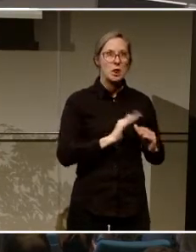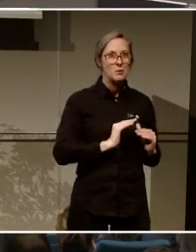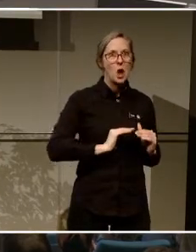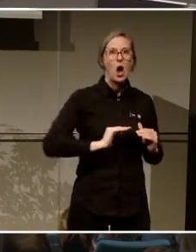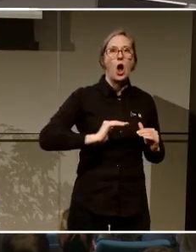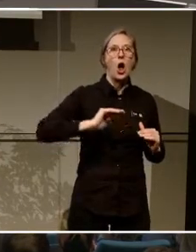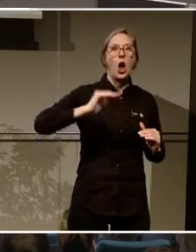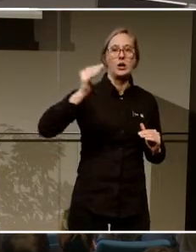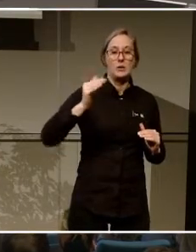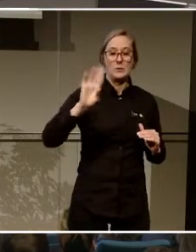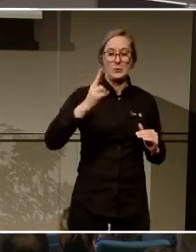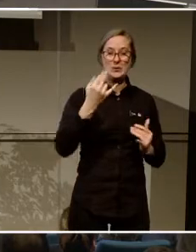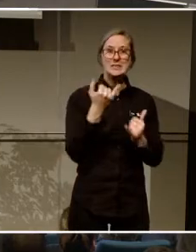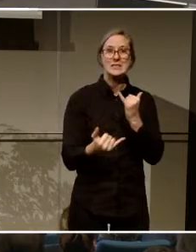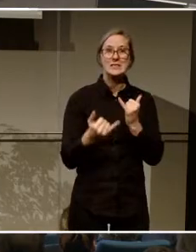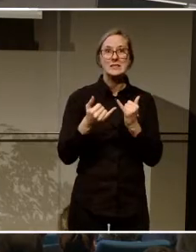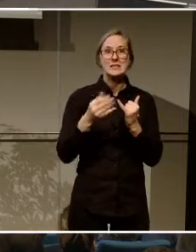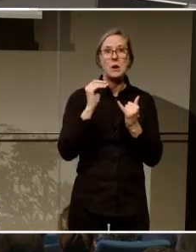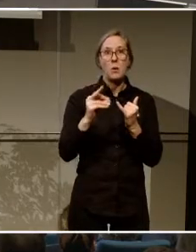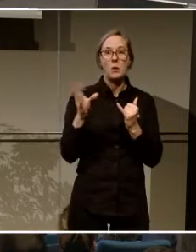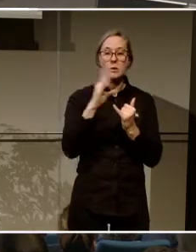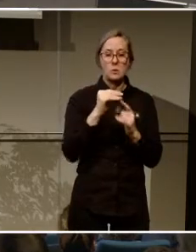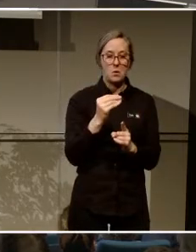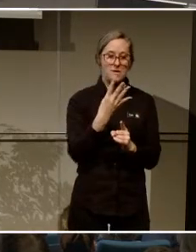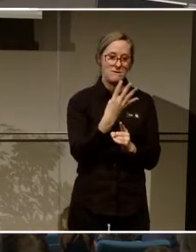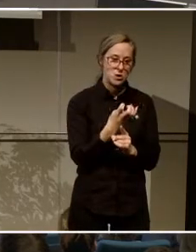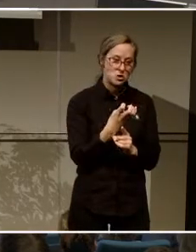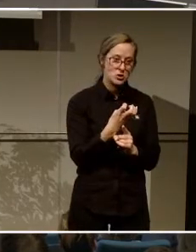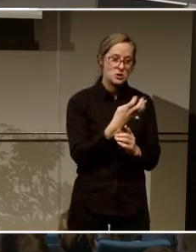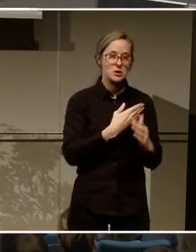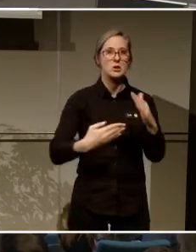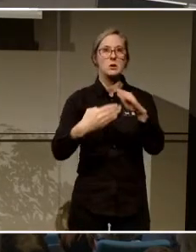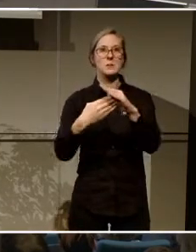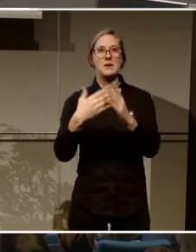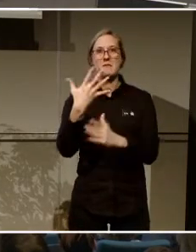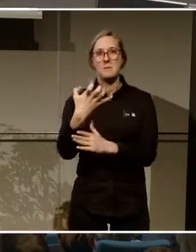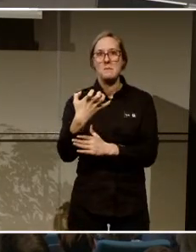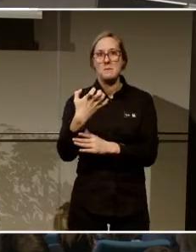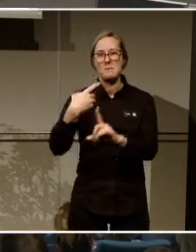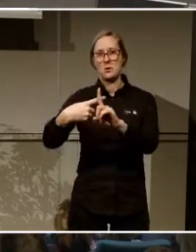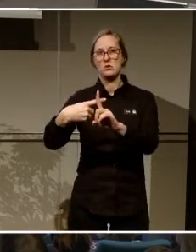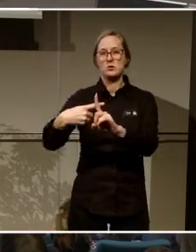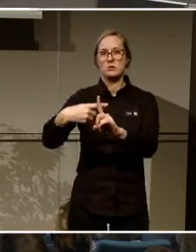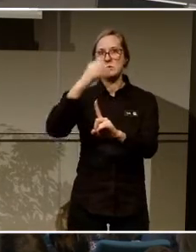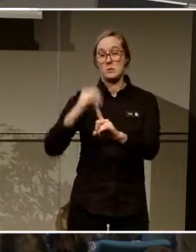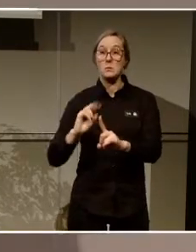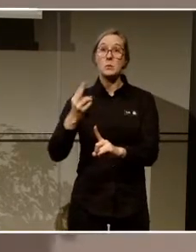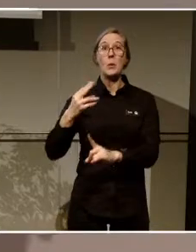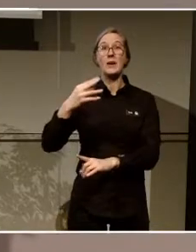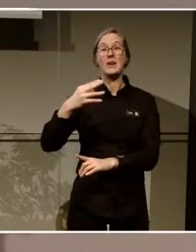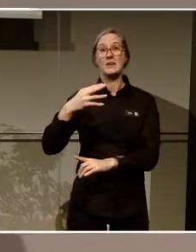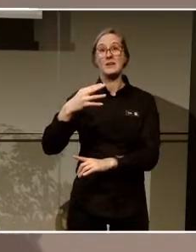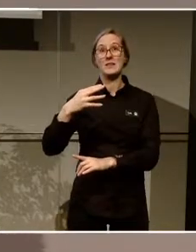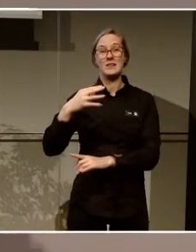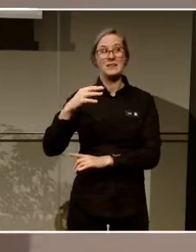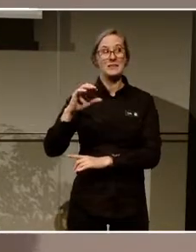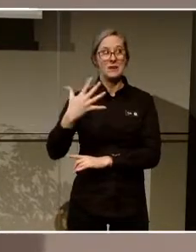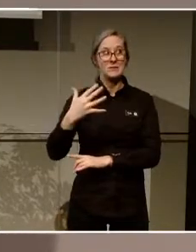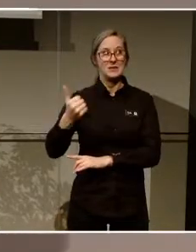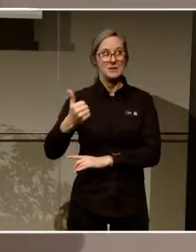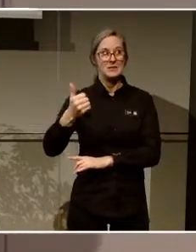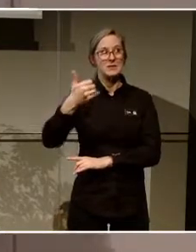här senaste åren så har ju de här gått från att vara 40 till 50 plus. Och nu är det 96% som använder internet varje